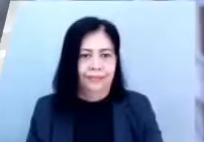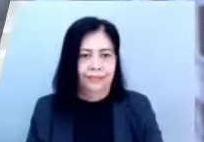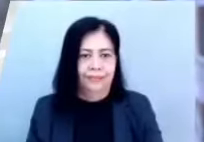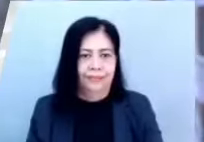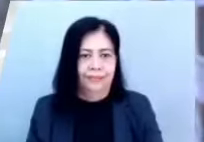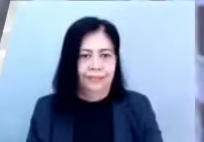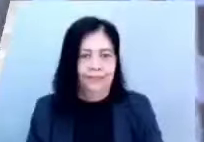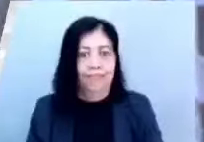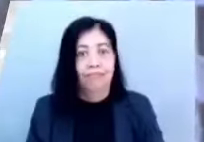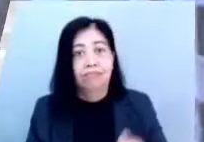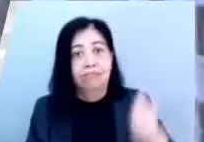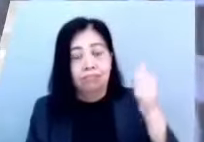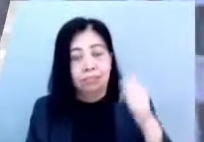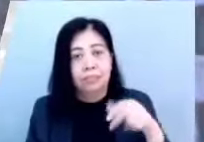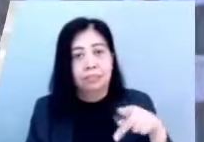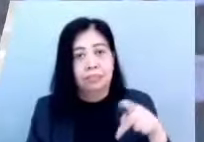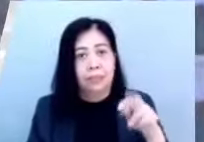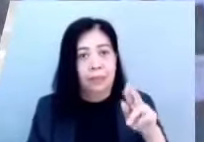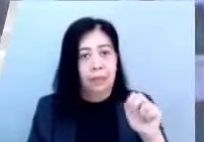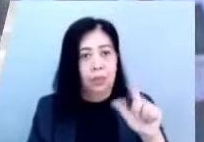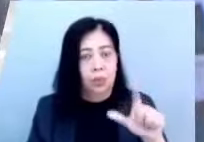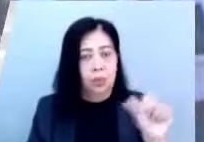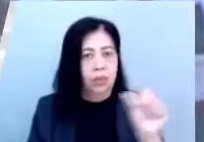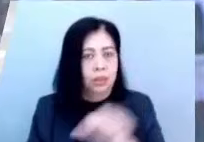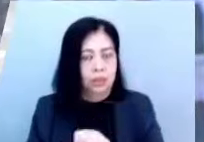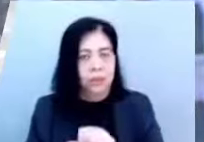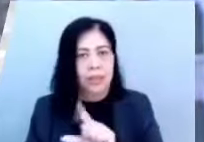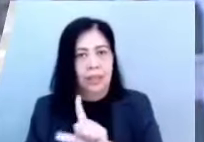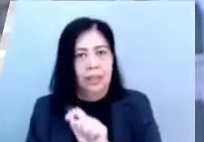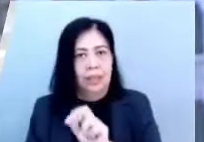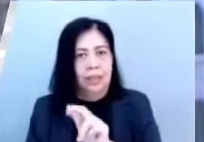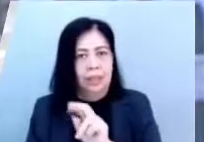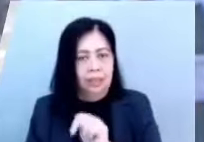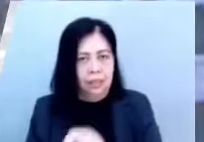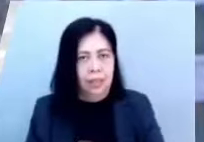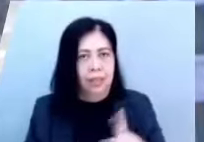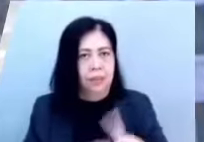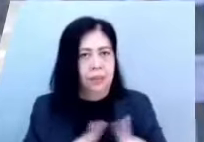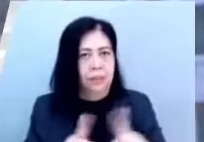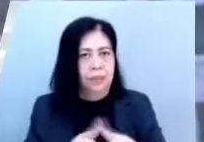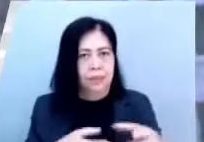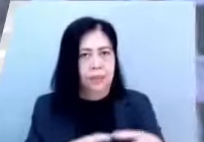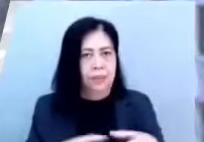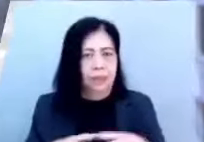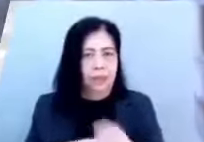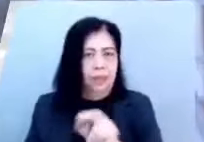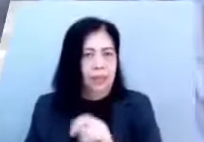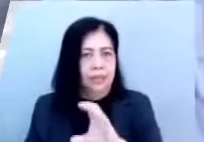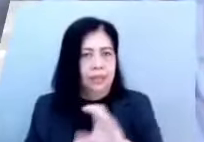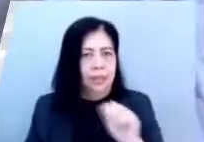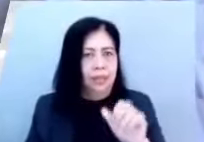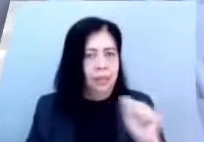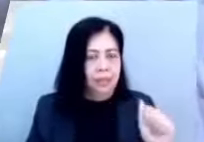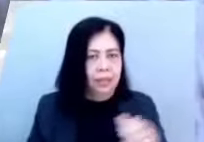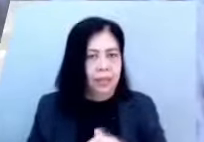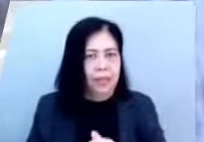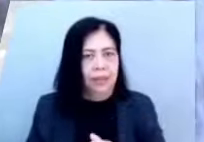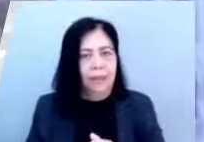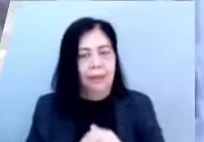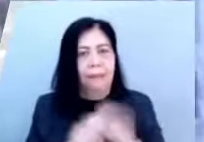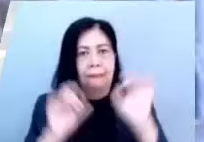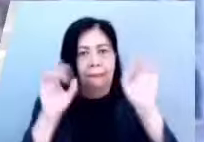Panalo ang Perpetual Altas sa Letran Lady Knights at IAC Brigaders sa iba't ibang kategory ng NCAA Season 99 Beach Volleyball